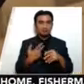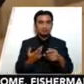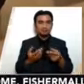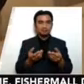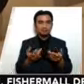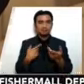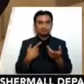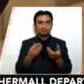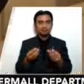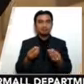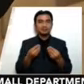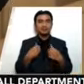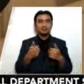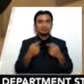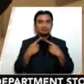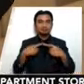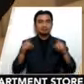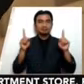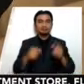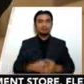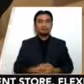nagbabalita para sa J integrated news